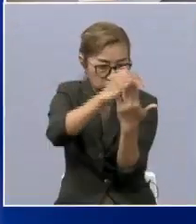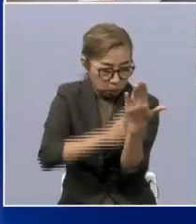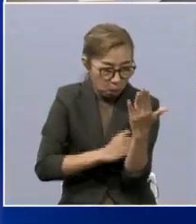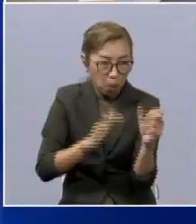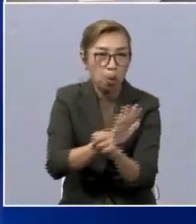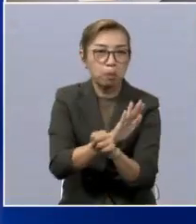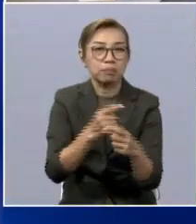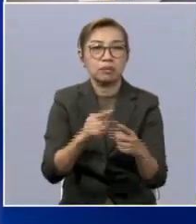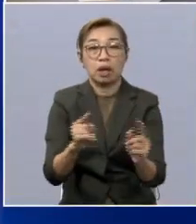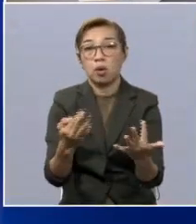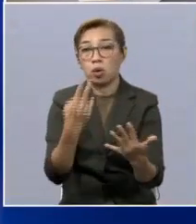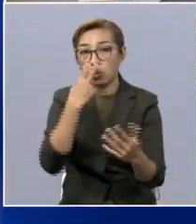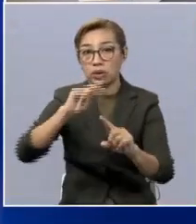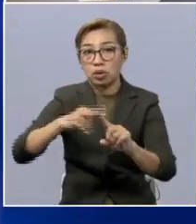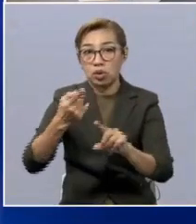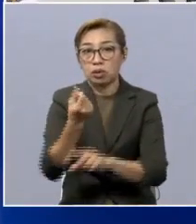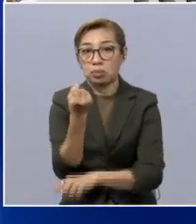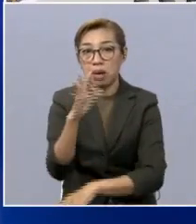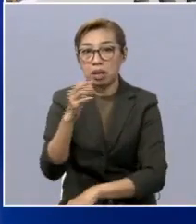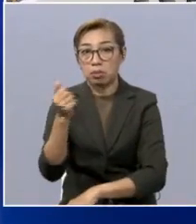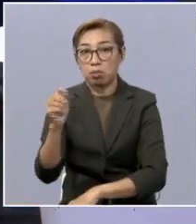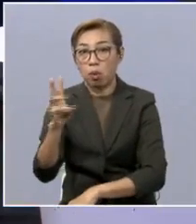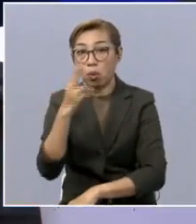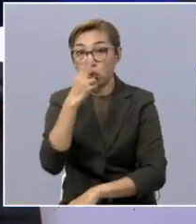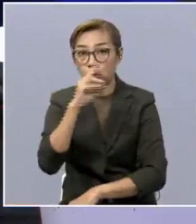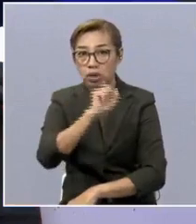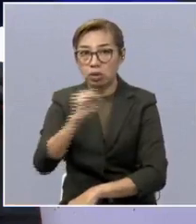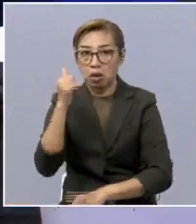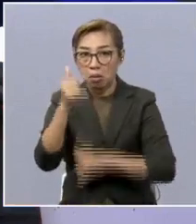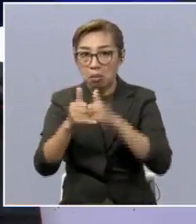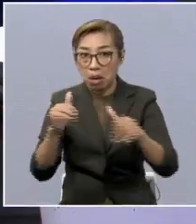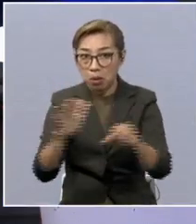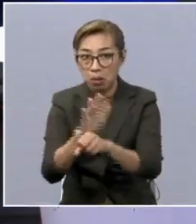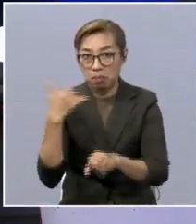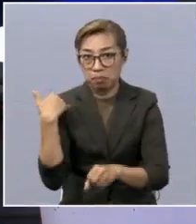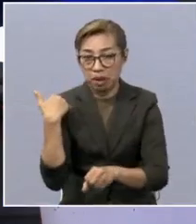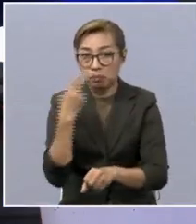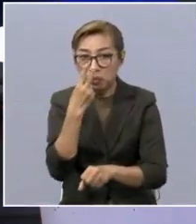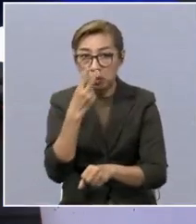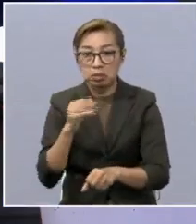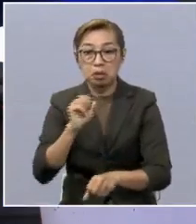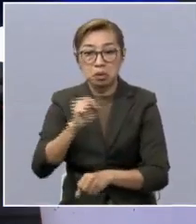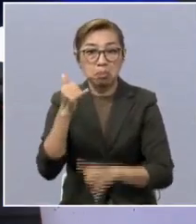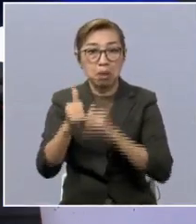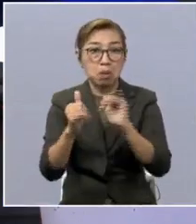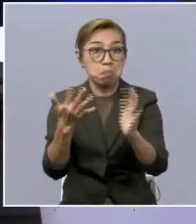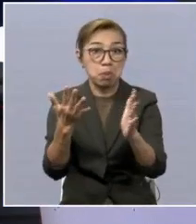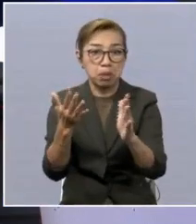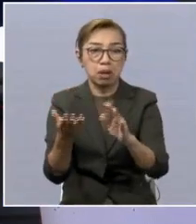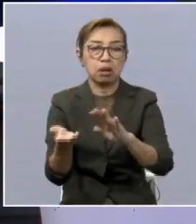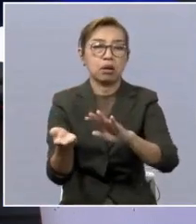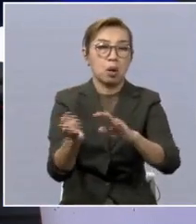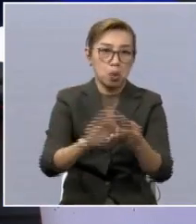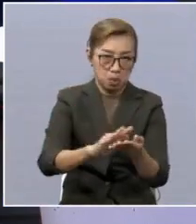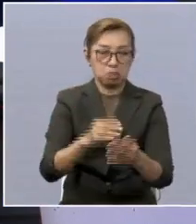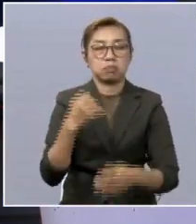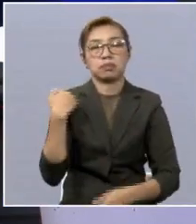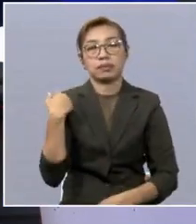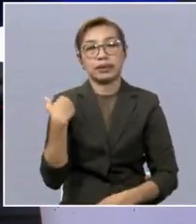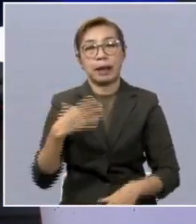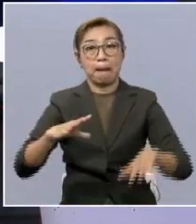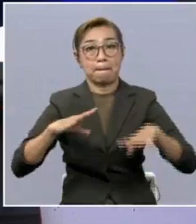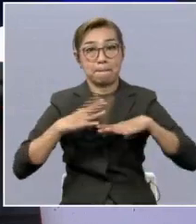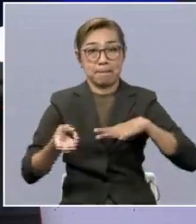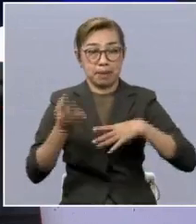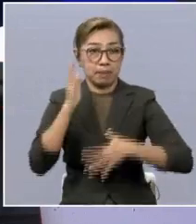า 15-16 นี้การอภิปรายจะเกิดขึ้นได้หรือเปล่าใช่ไหมองค์ประชุมต้องครบก่อน นะจะล่มก่อนหรือเปล่านะ ใช่ครับเดี๋ยวจับตากันนะครับพักกันอีกครู่นึงครับช่